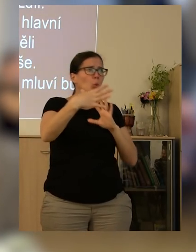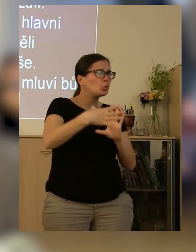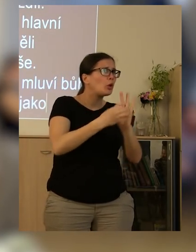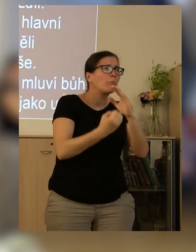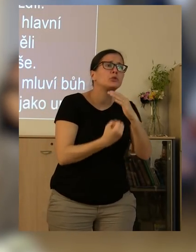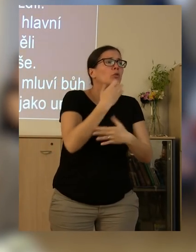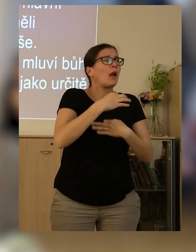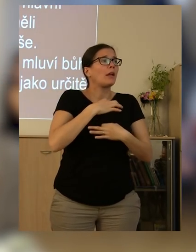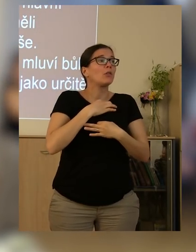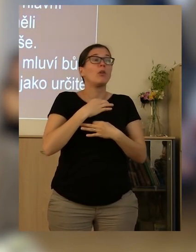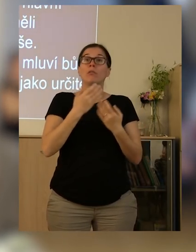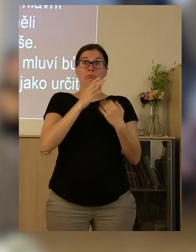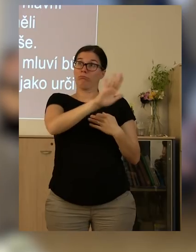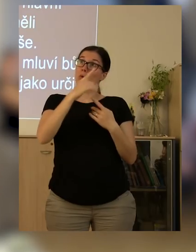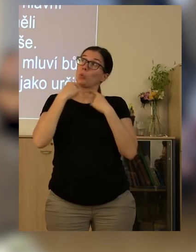žárovka.